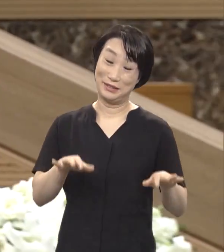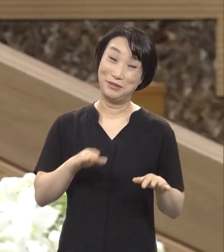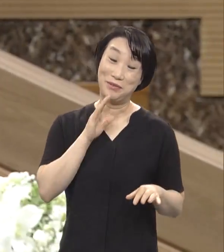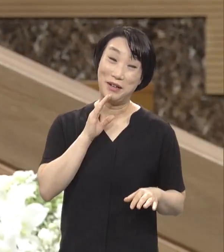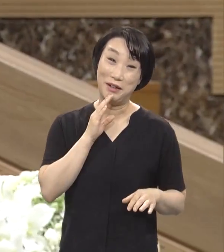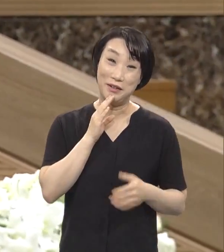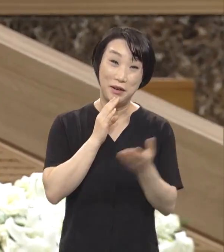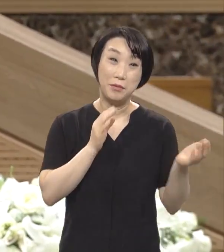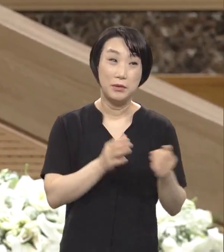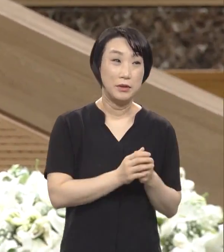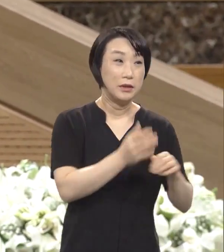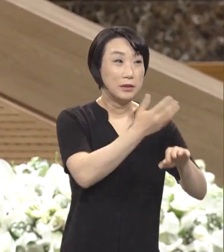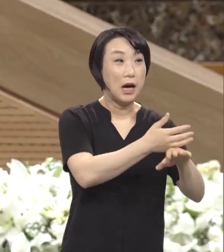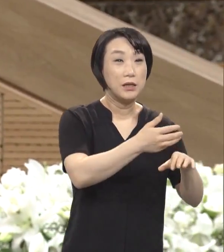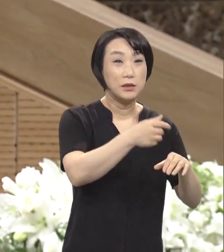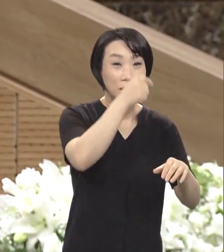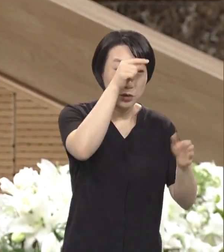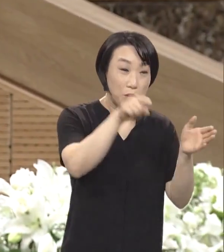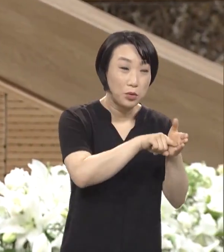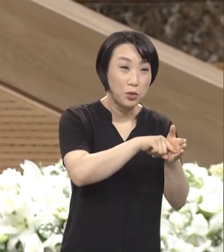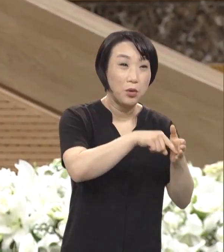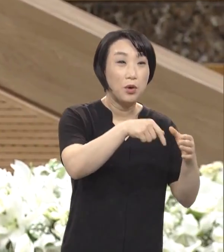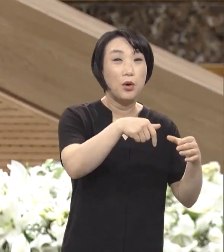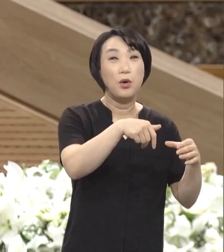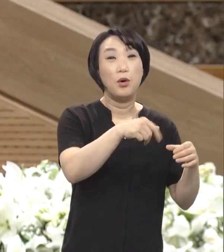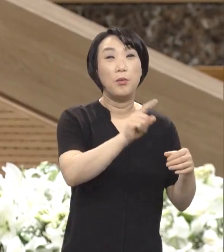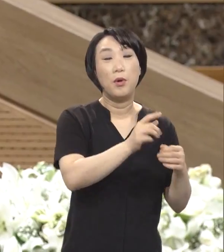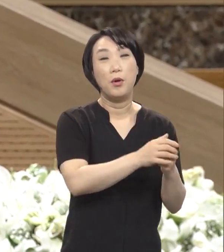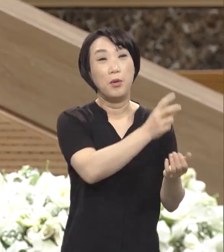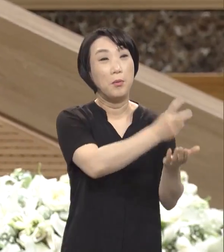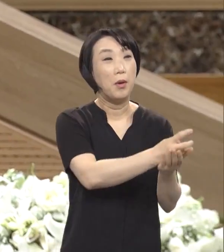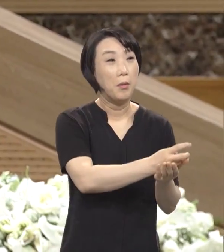세상 교단의, 다른 교단의 법칙으로 보면.